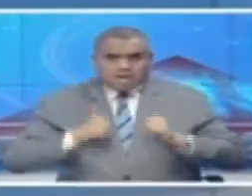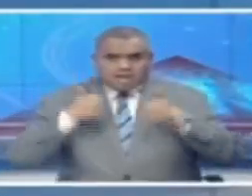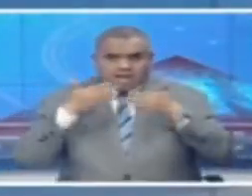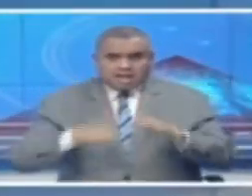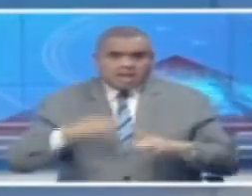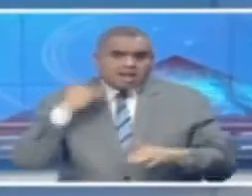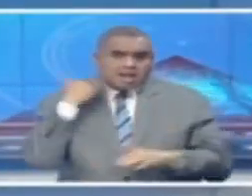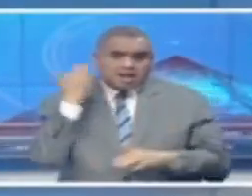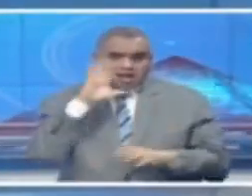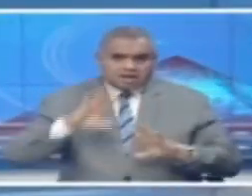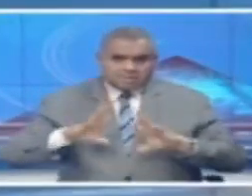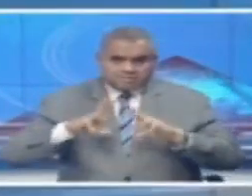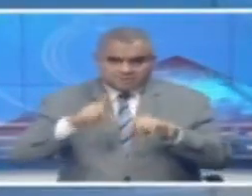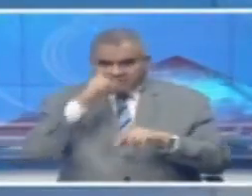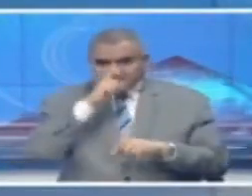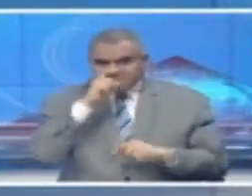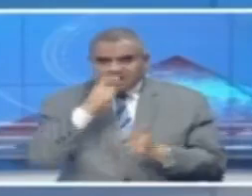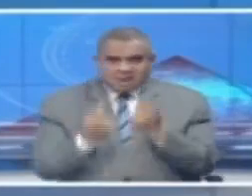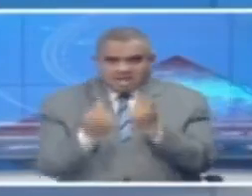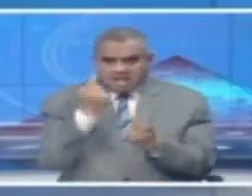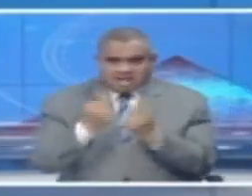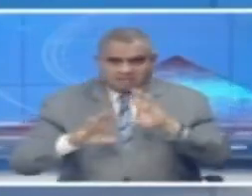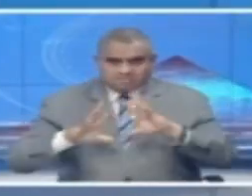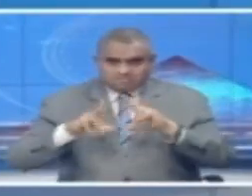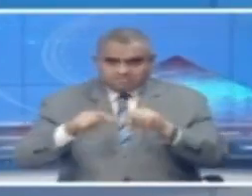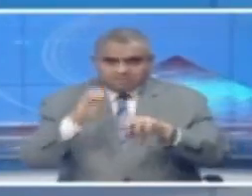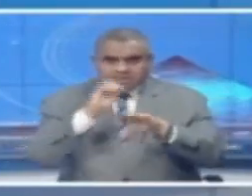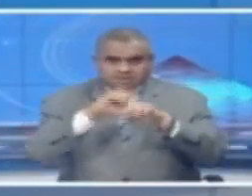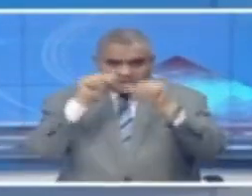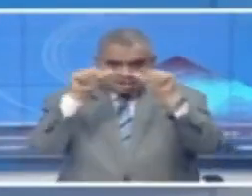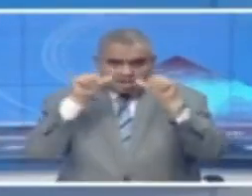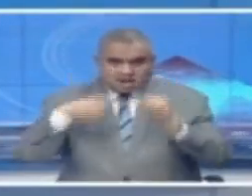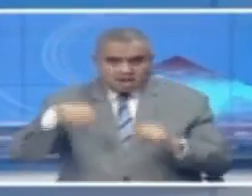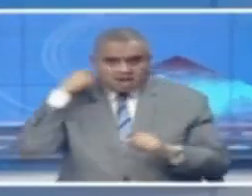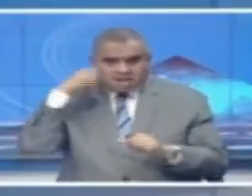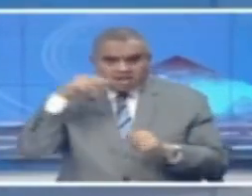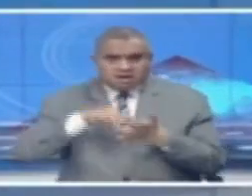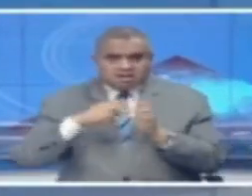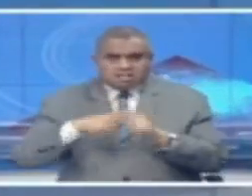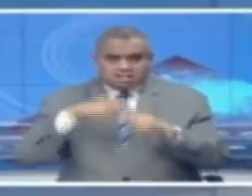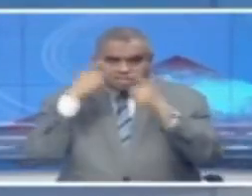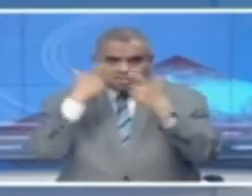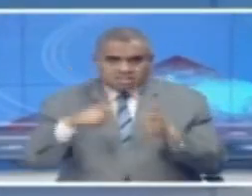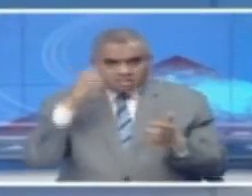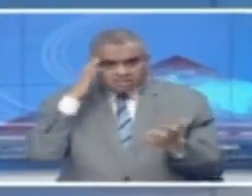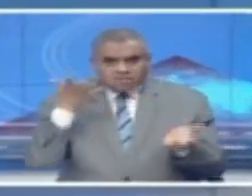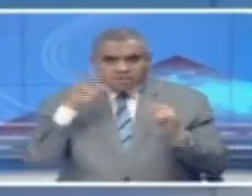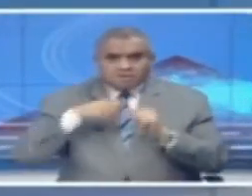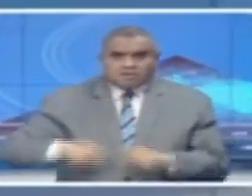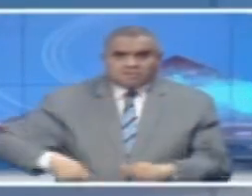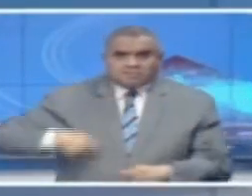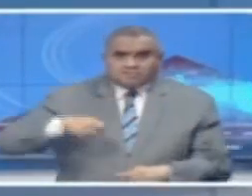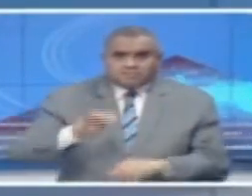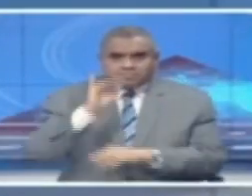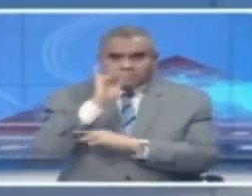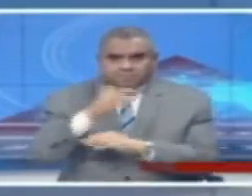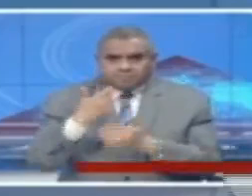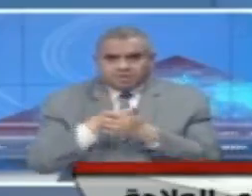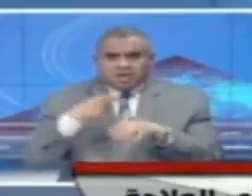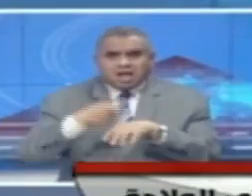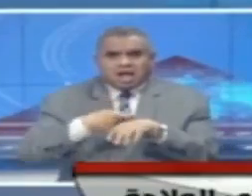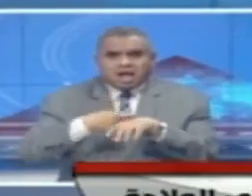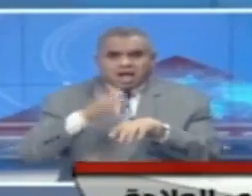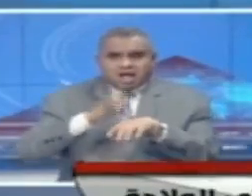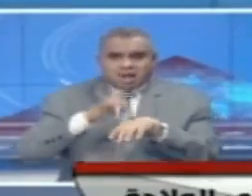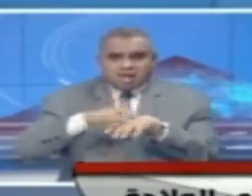كريمة لتطوير قرى الريف المصري، أعلن الرئيس عبد الفتاح السيسي أن الدولة ستتحمل تكلفة علاج مرض الضمور